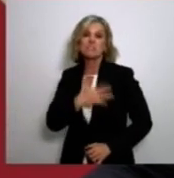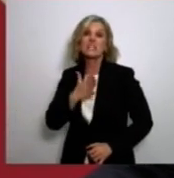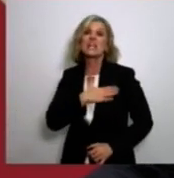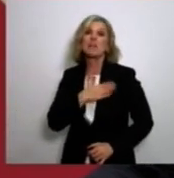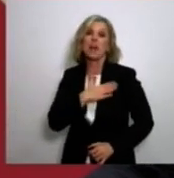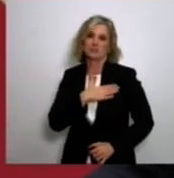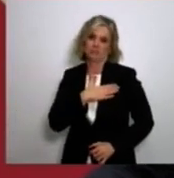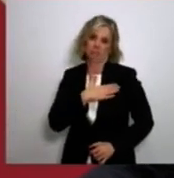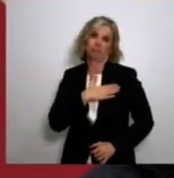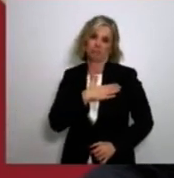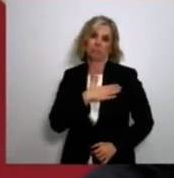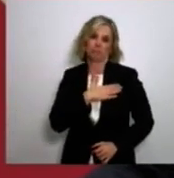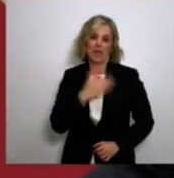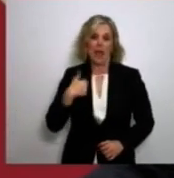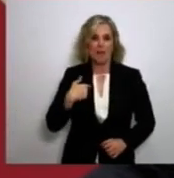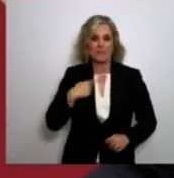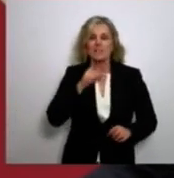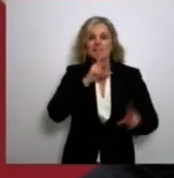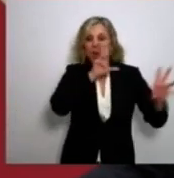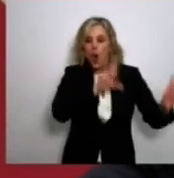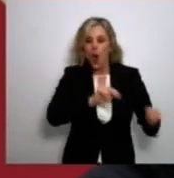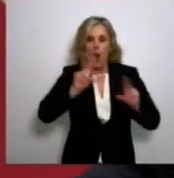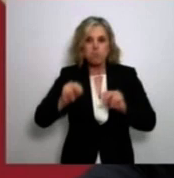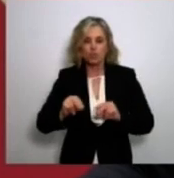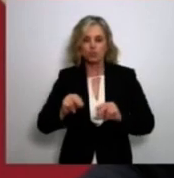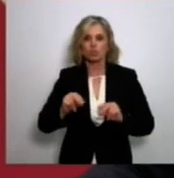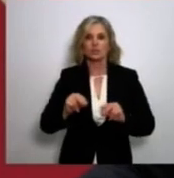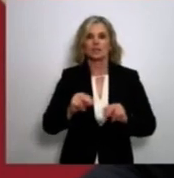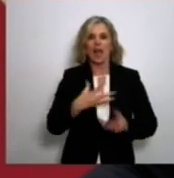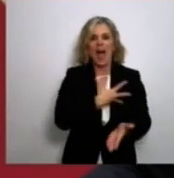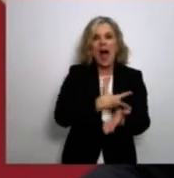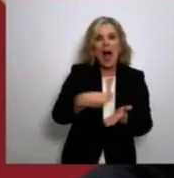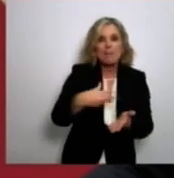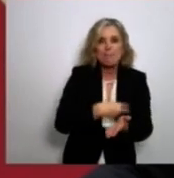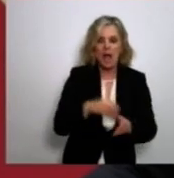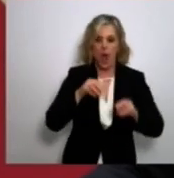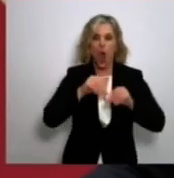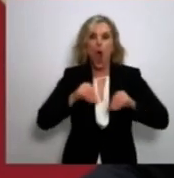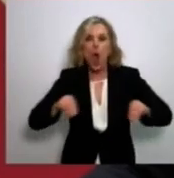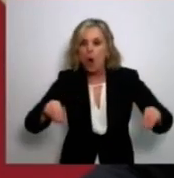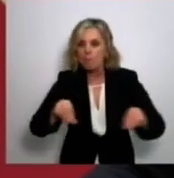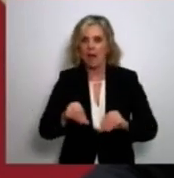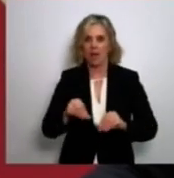ζυμωμένη με το χώμα, το αίμα, τη φυλή, τη ράτσα και τον Χριστό.